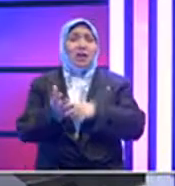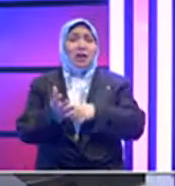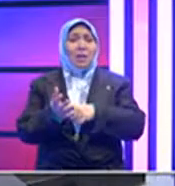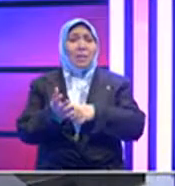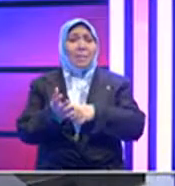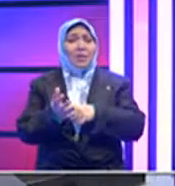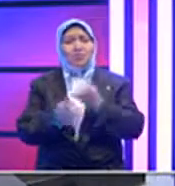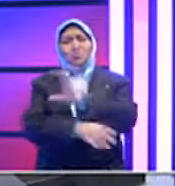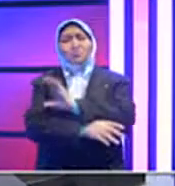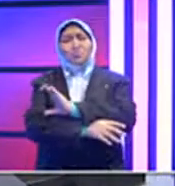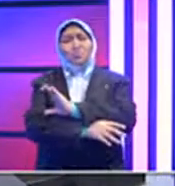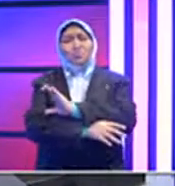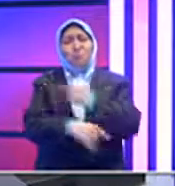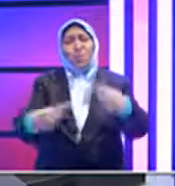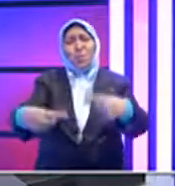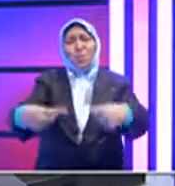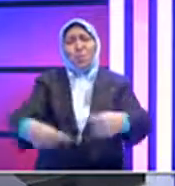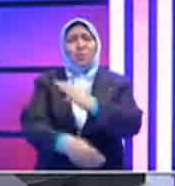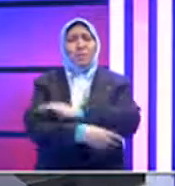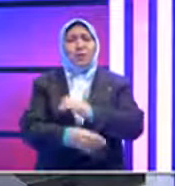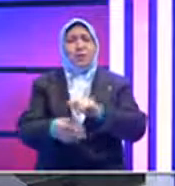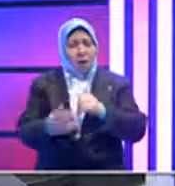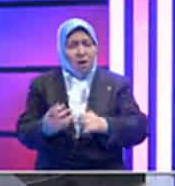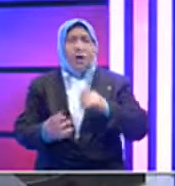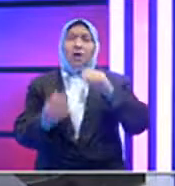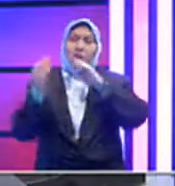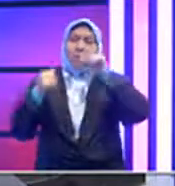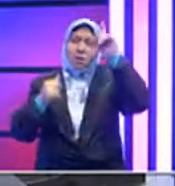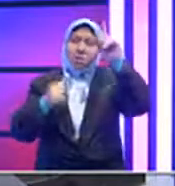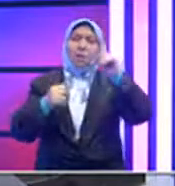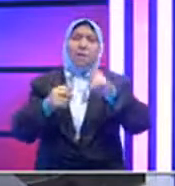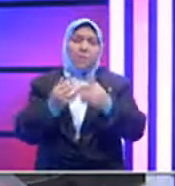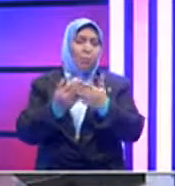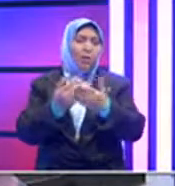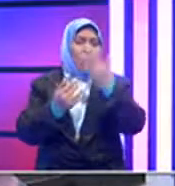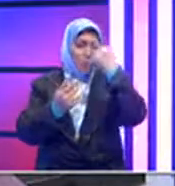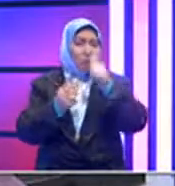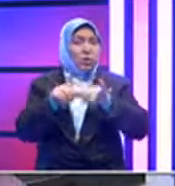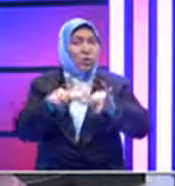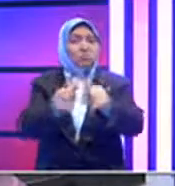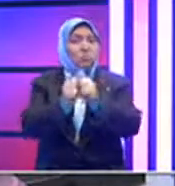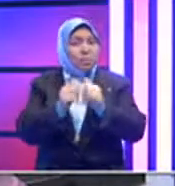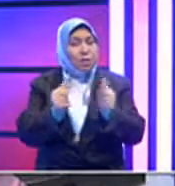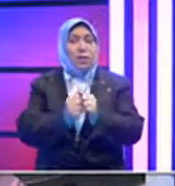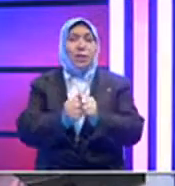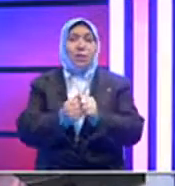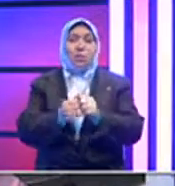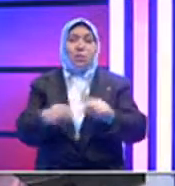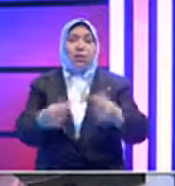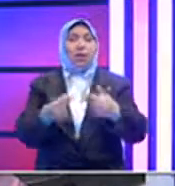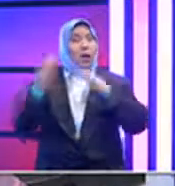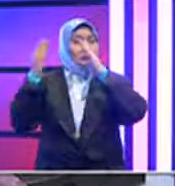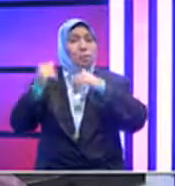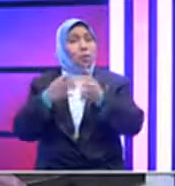cucur atau tidak Pemuda Allah memudahkan untuk terus bersama dengan dengan Alquran juga sahabat kita kita doakan mudah-mudahan